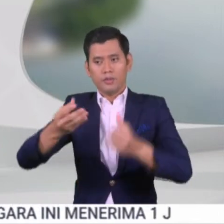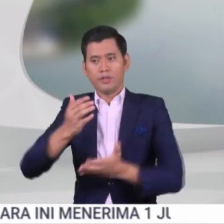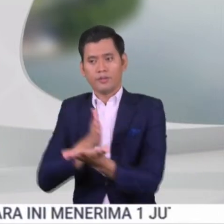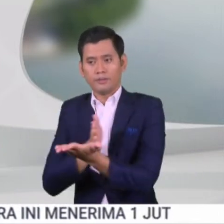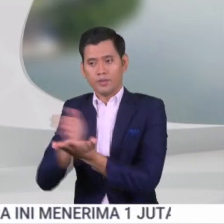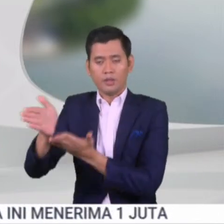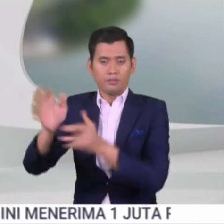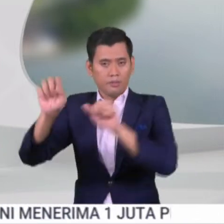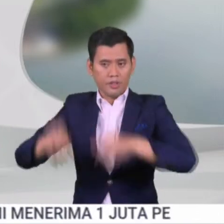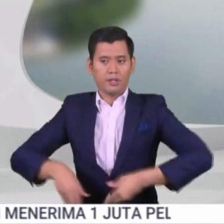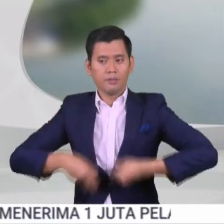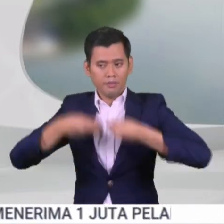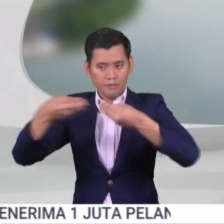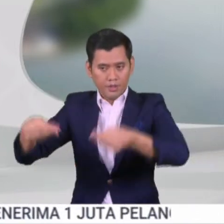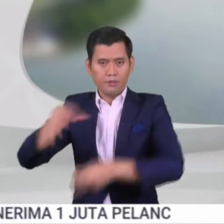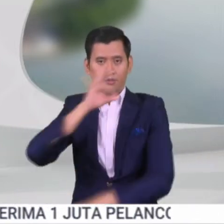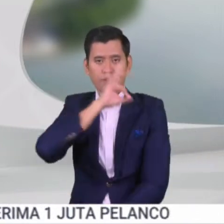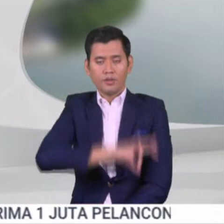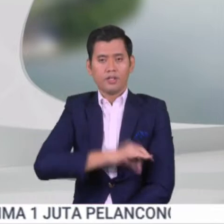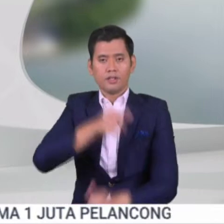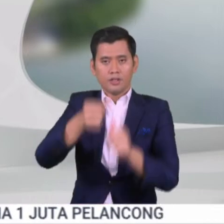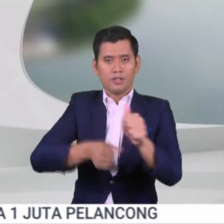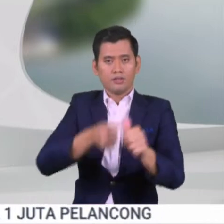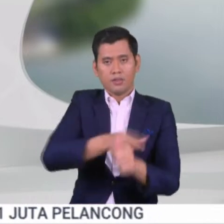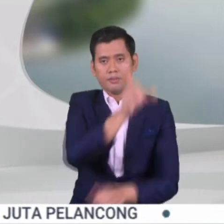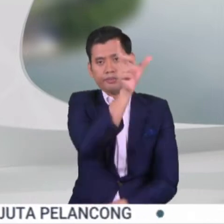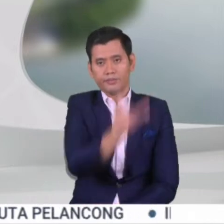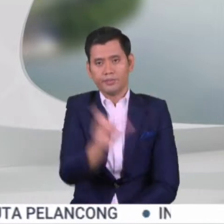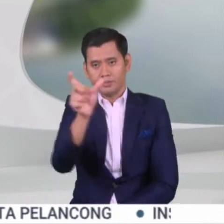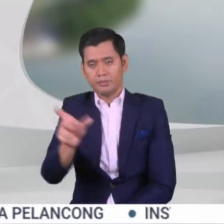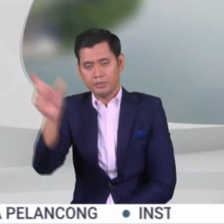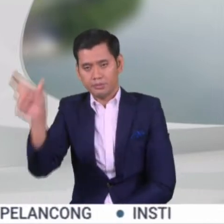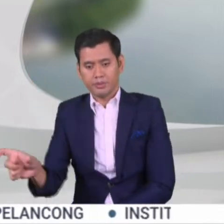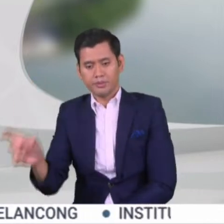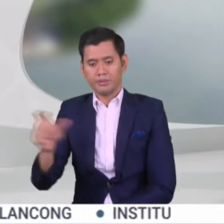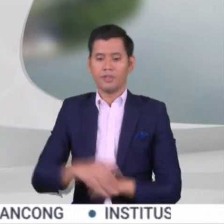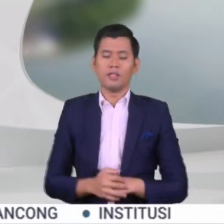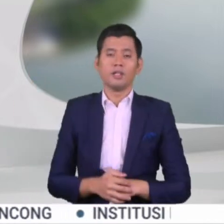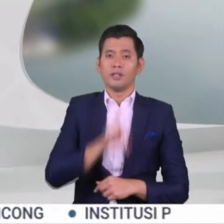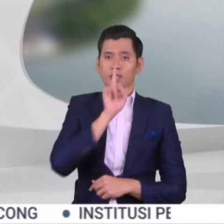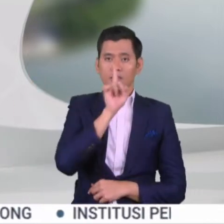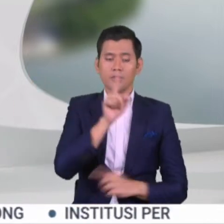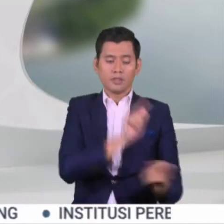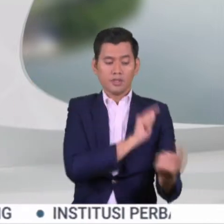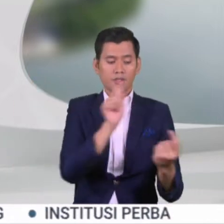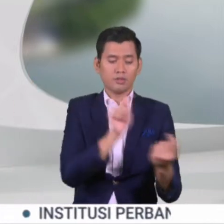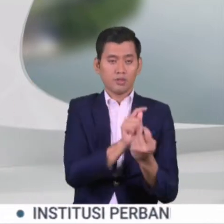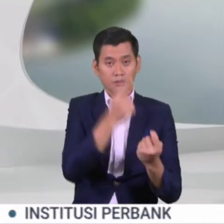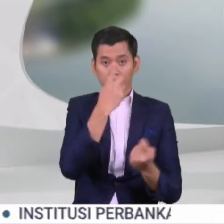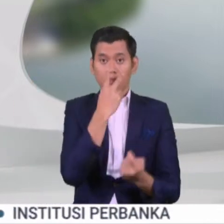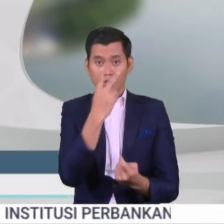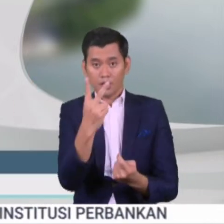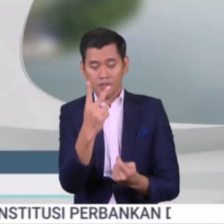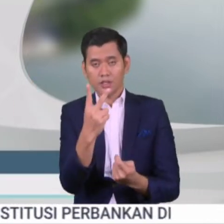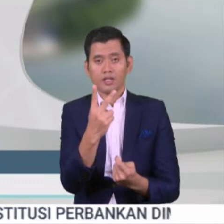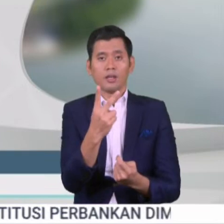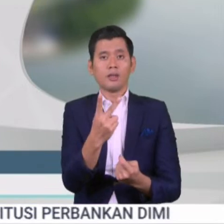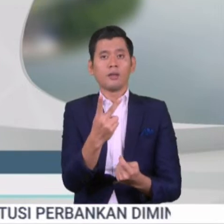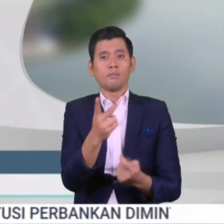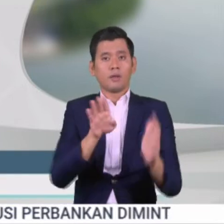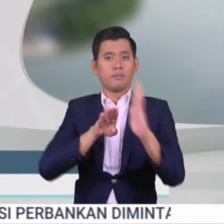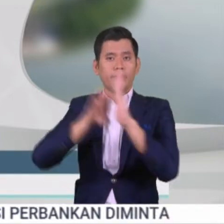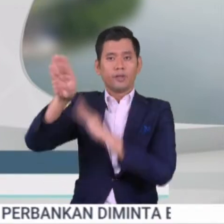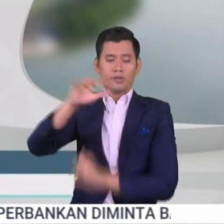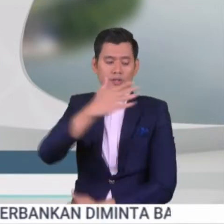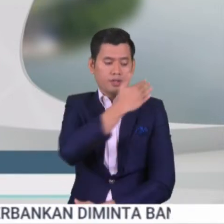memberi manfaat kepada setiap ahlinya. Menurut Timbalan Ketua Menteri Dato' Syahilmi Yahya, ia juga bertepatan dalam memastikan Pertubuhan Veteran